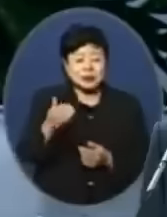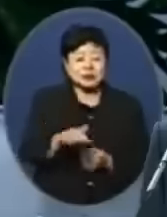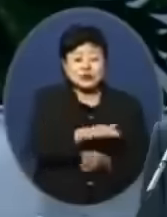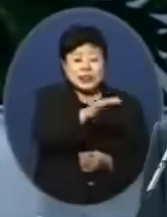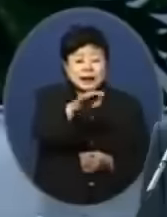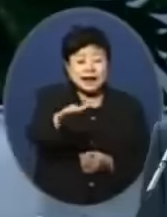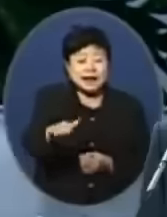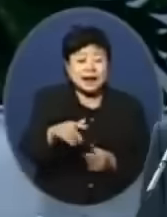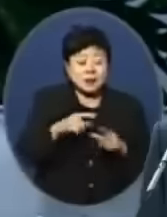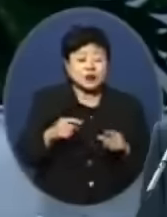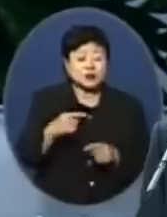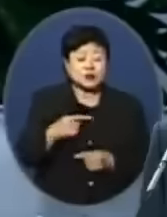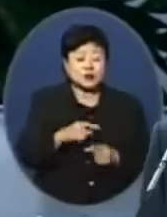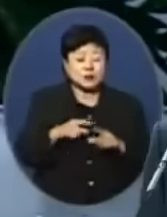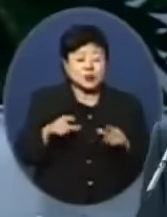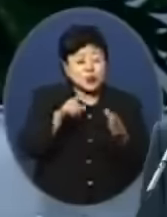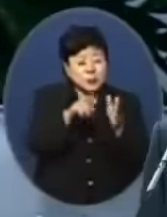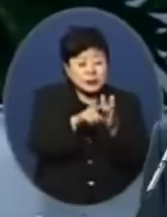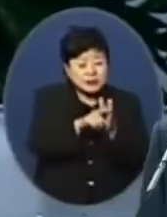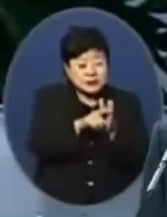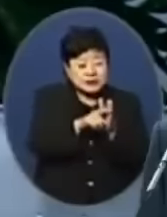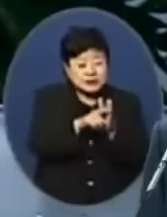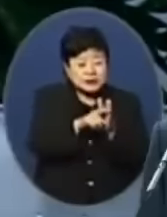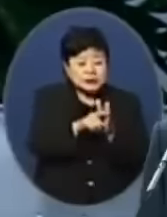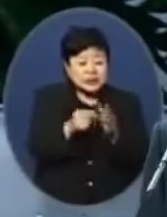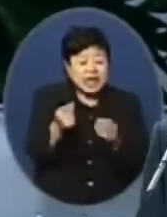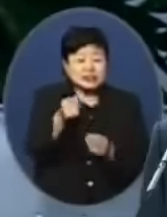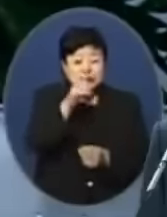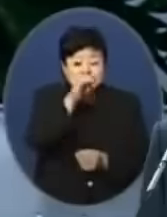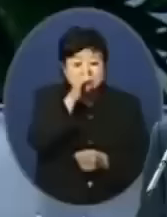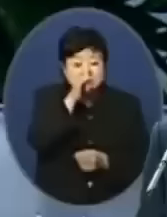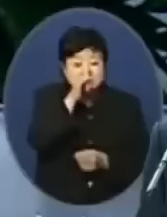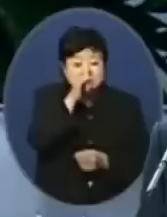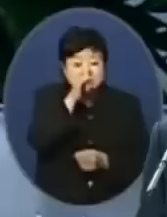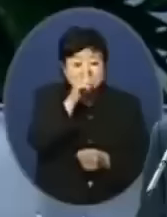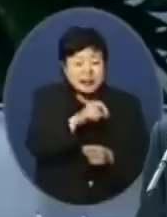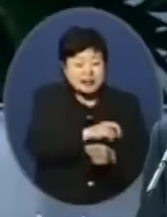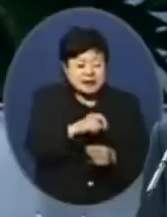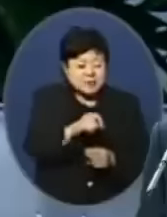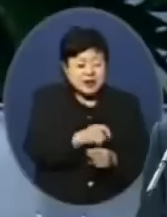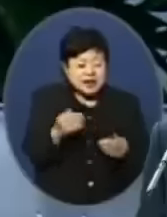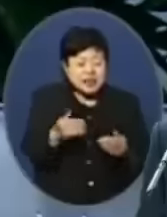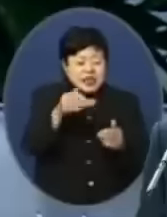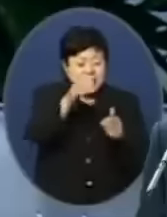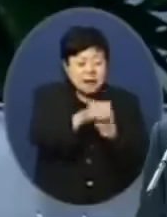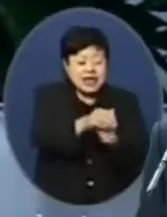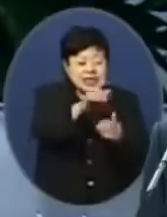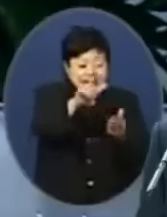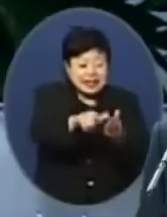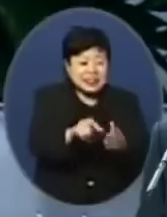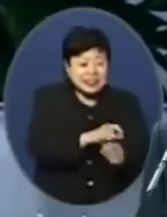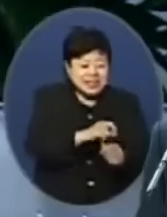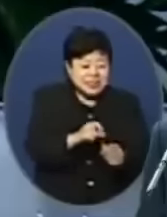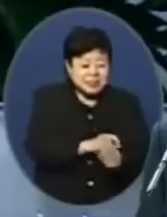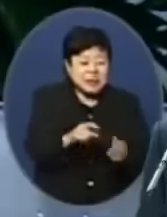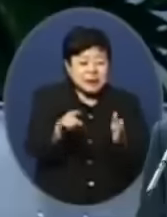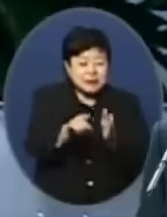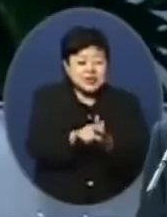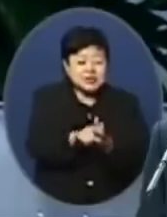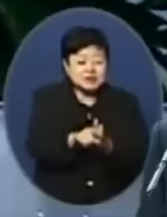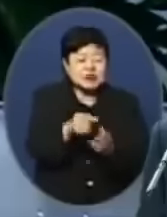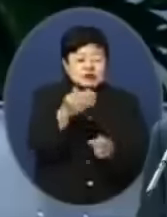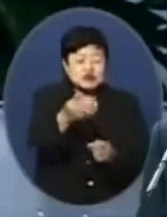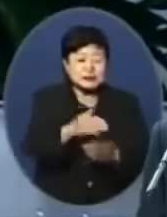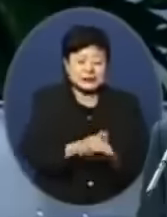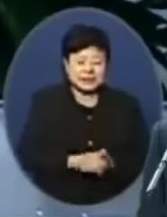우리가 보통 일반적인 믿음은 다 가지고 있지만 특별한 일을 맡길 때는 특수한 믿음을